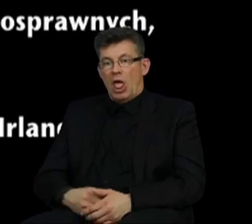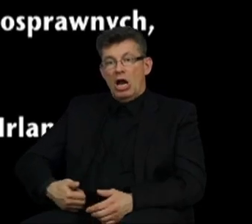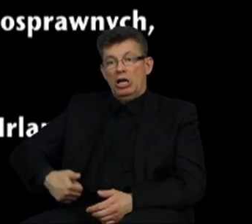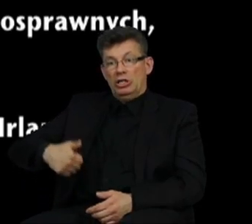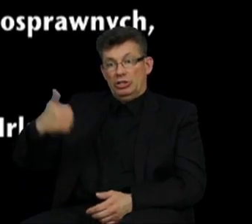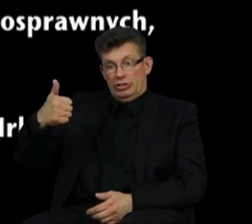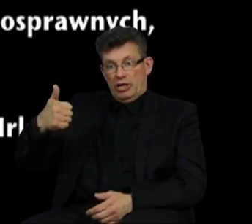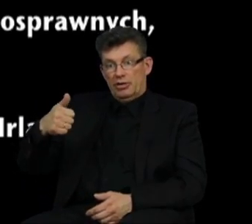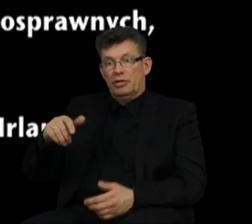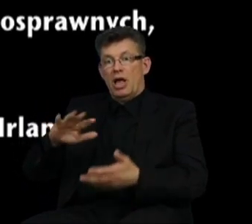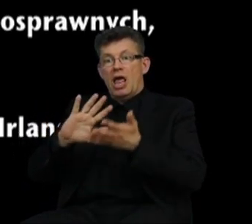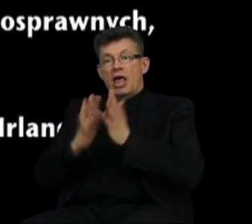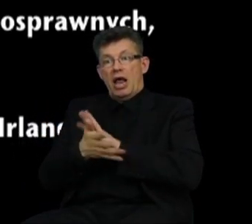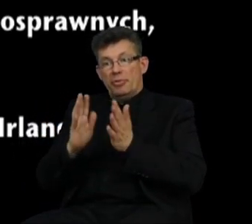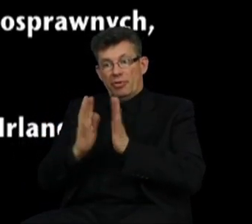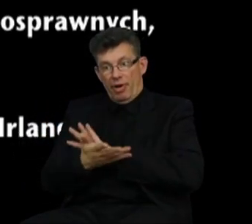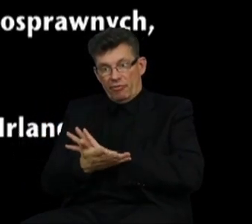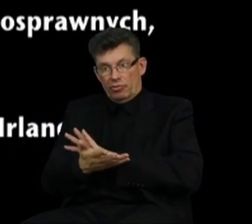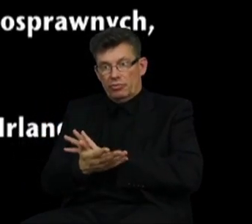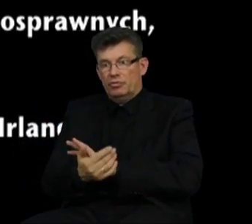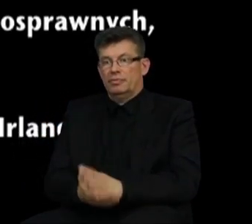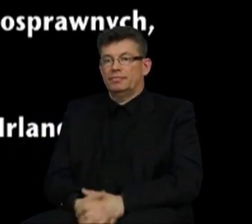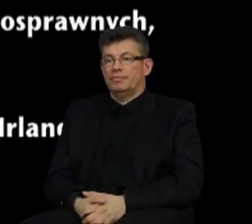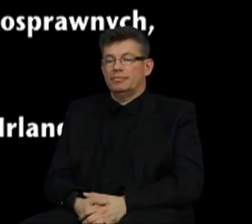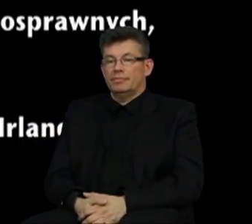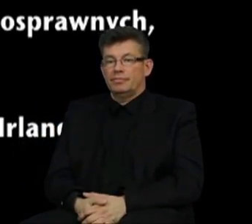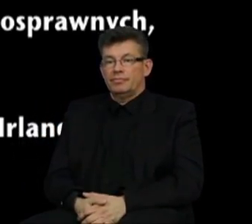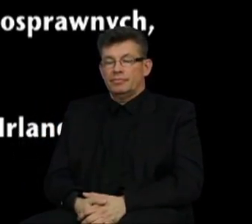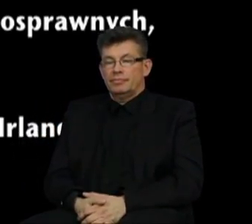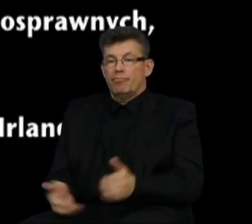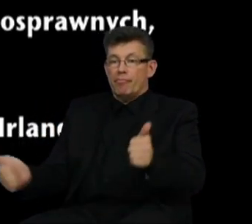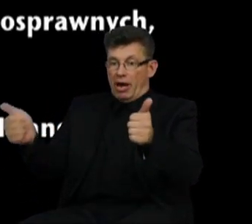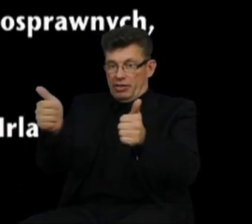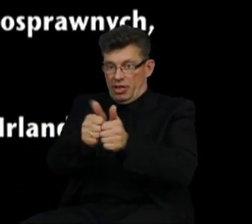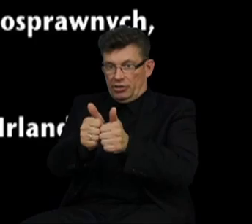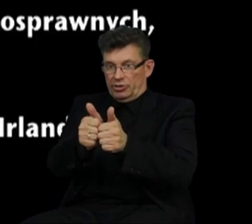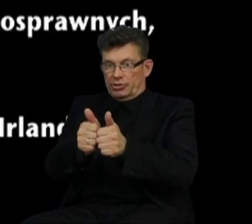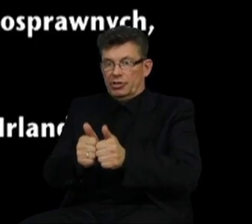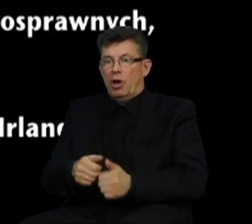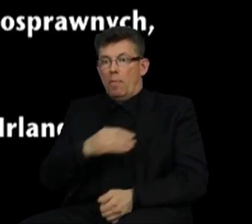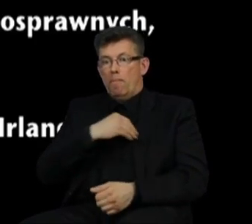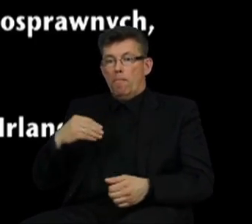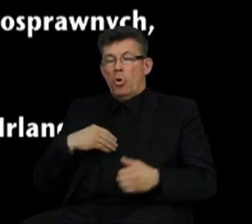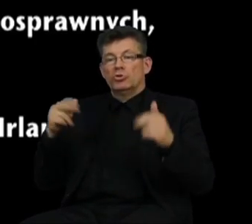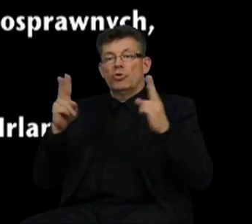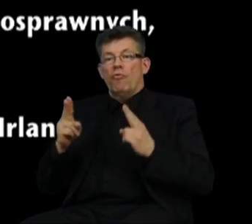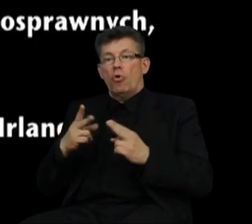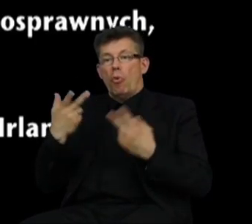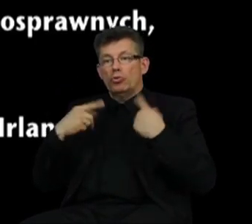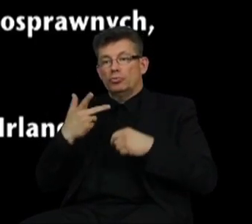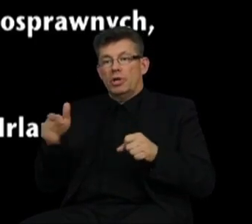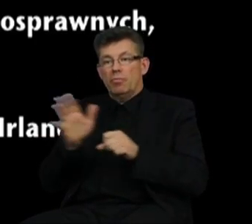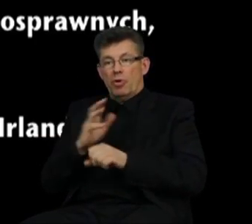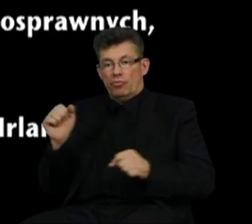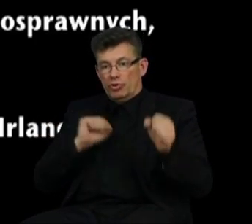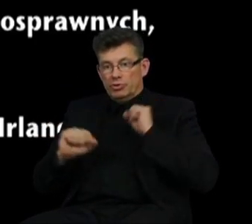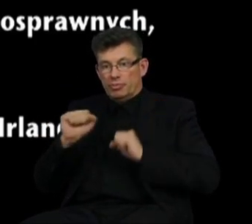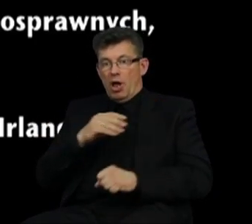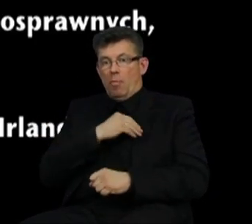Lider: Państwowy Fundusz Rehabilitacji Osób Niepełnosprawnych. Partnerzy: Polskie Forum Osób Niepełnosprawnych,